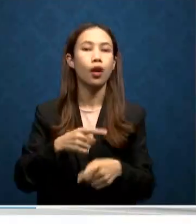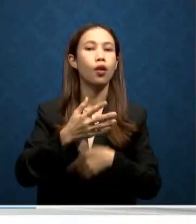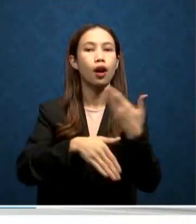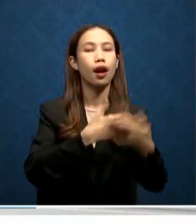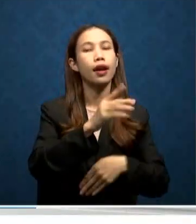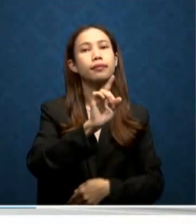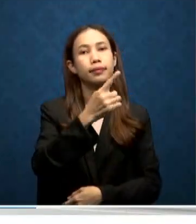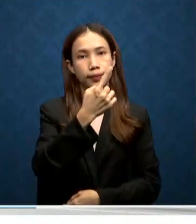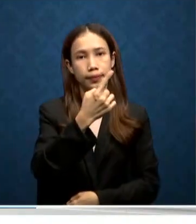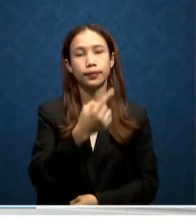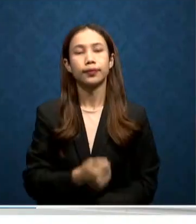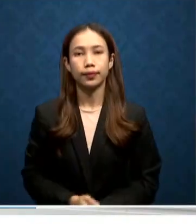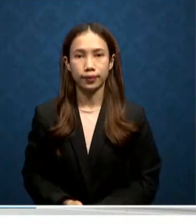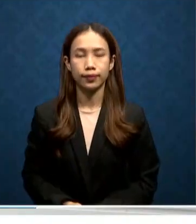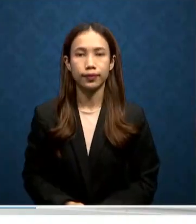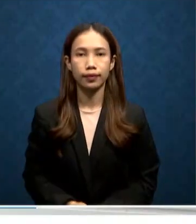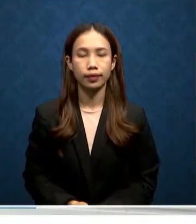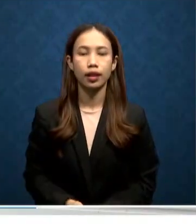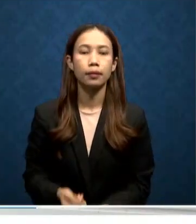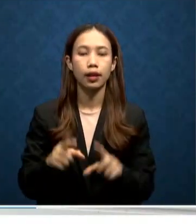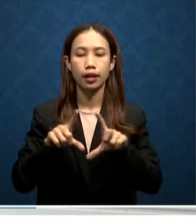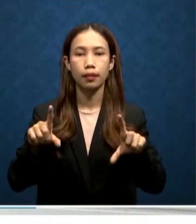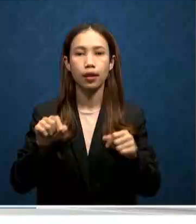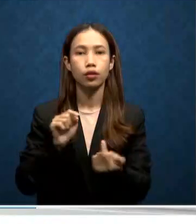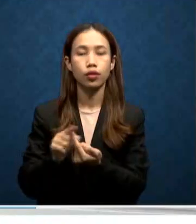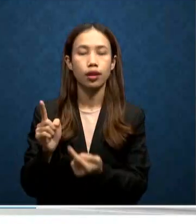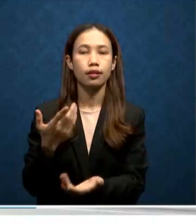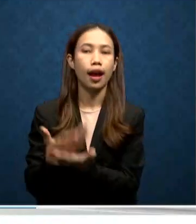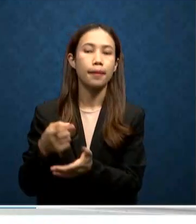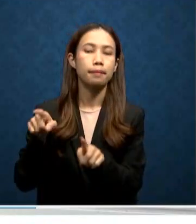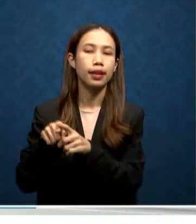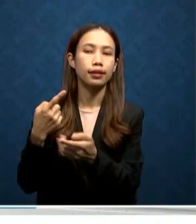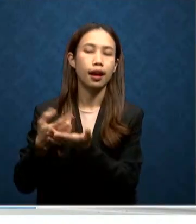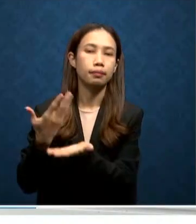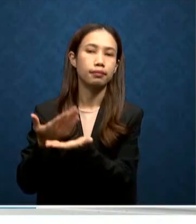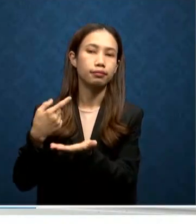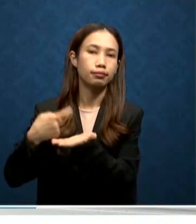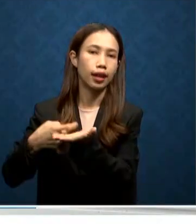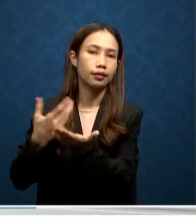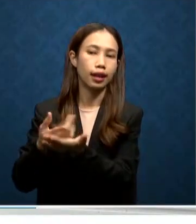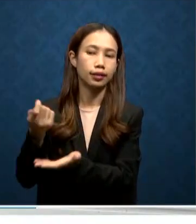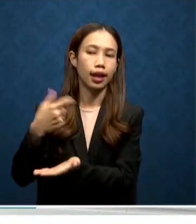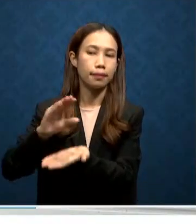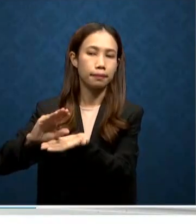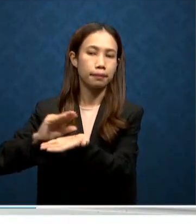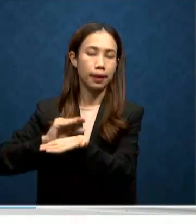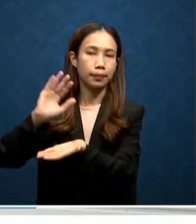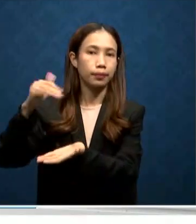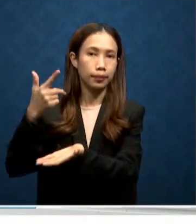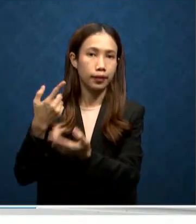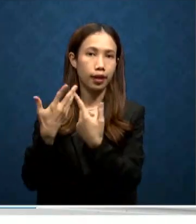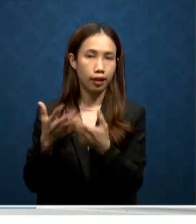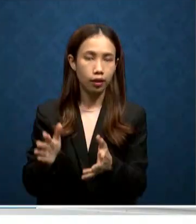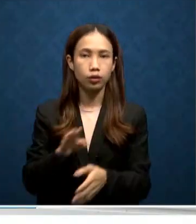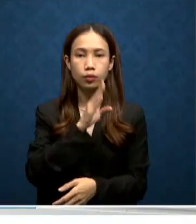ใหม่ก็จะได้ส่วนนึงมาจากหลักประกันที่วางไว้อีกส่วนนึงก็ได้มาจากการชำระเงิน